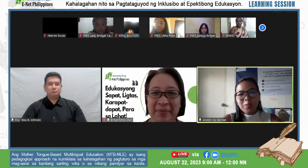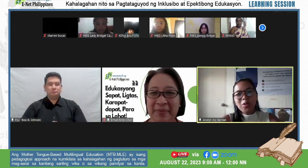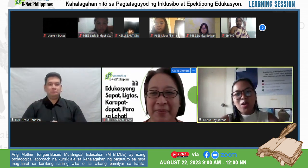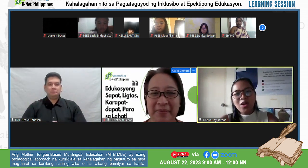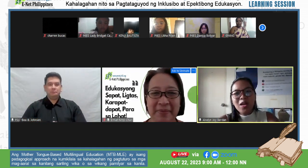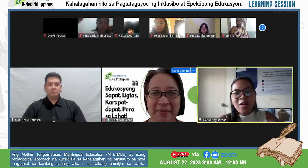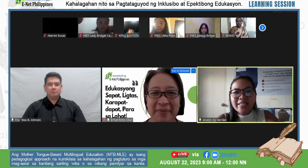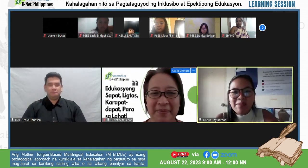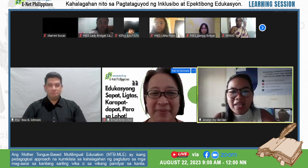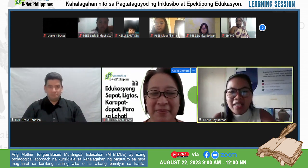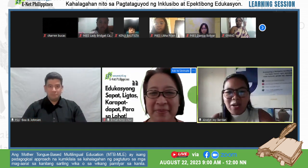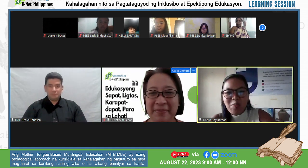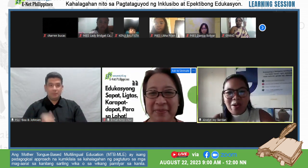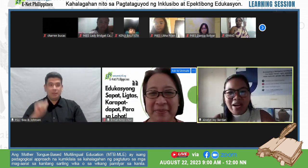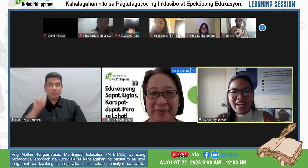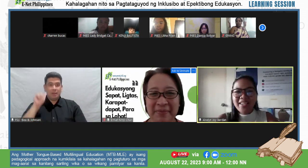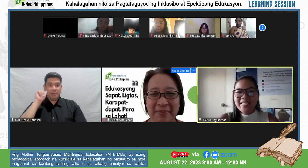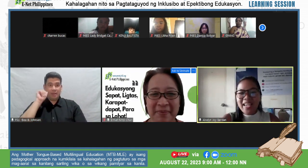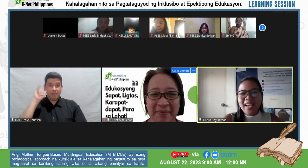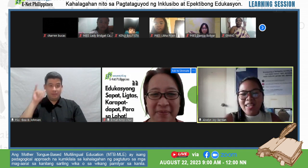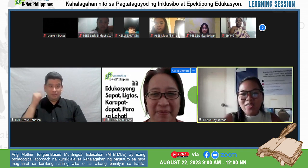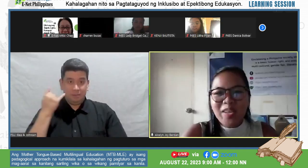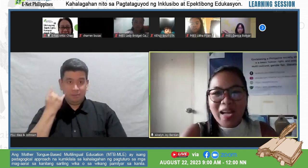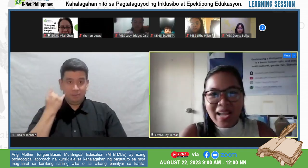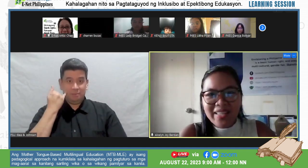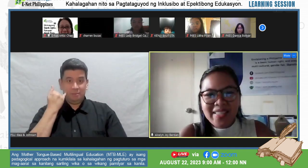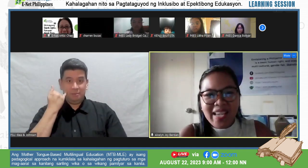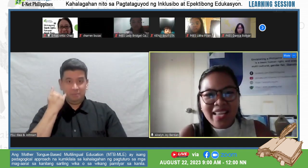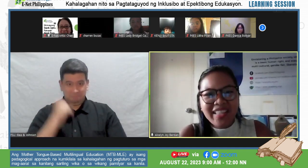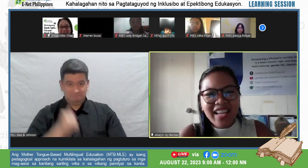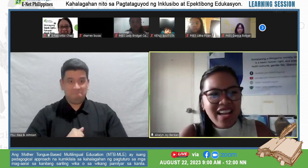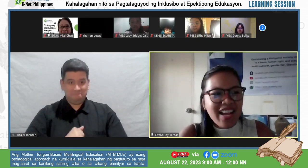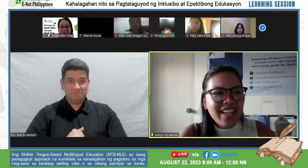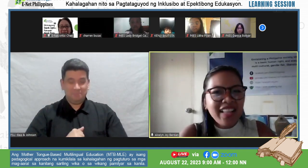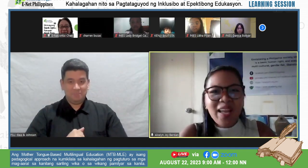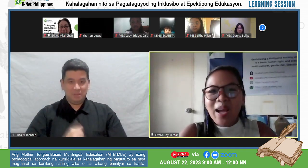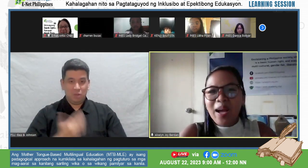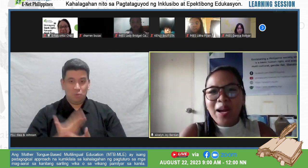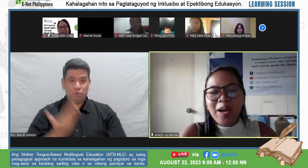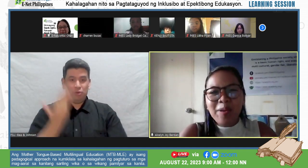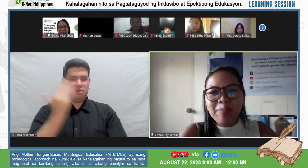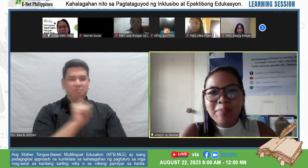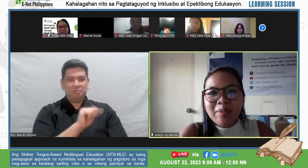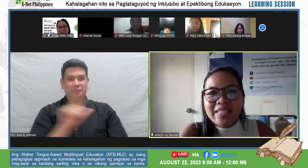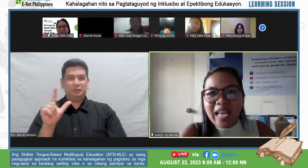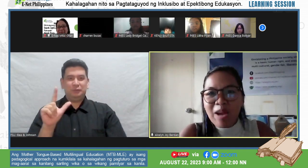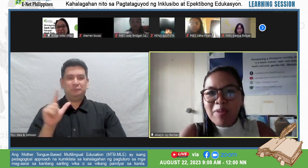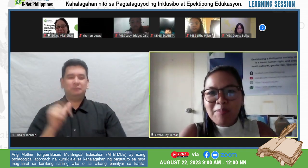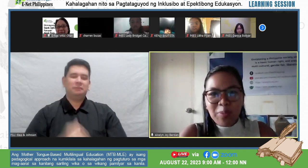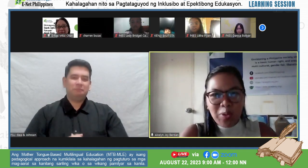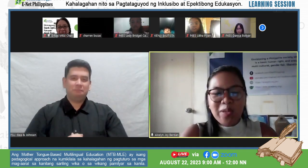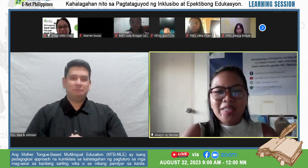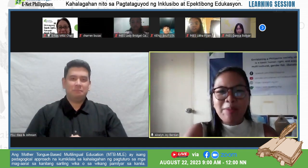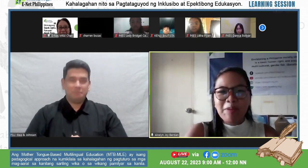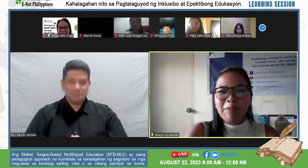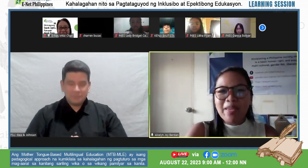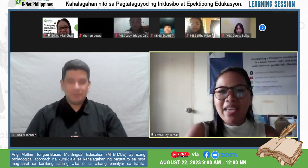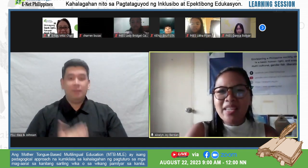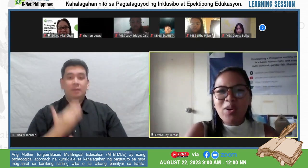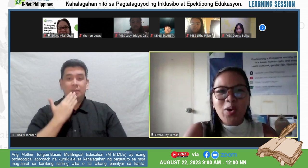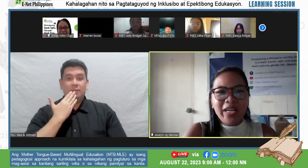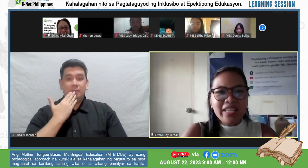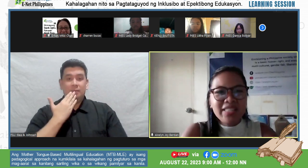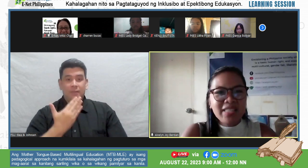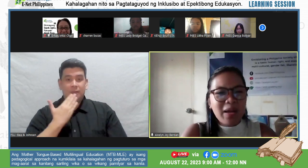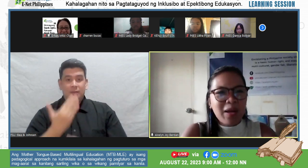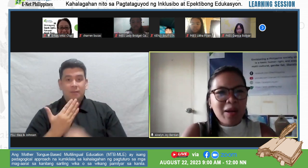Hello po, isang magandang umaga sa inyong lahat, sa ating lahat. Salamat po sa pagbibigay